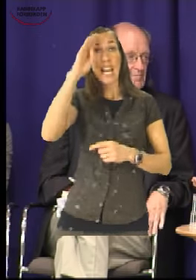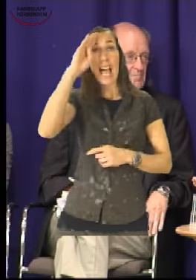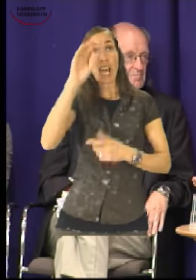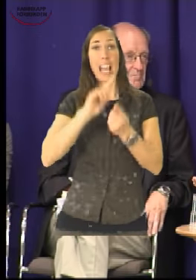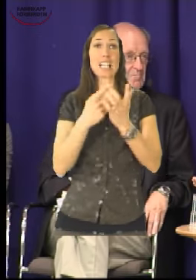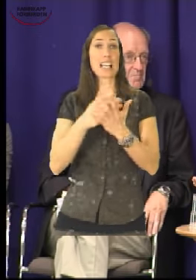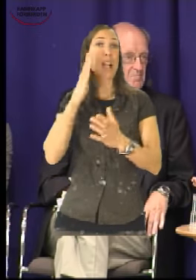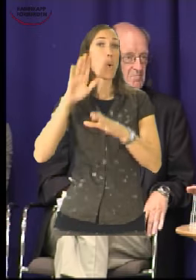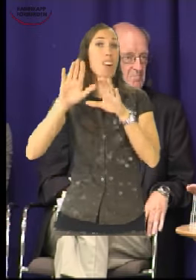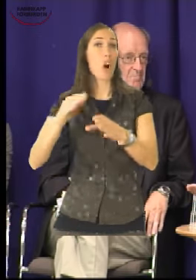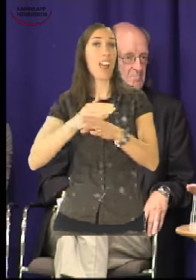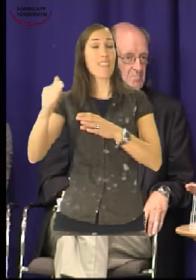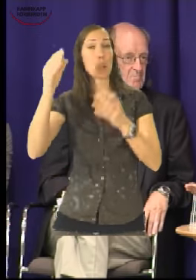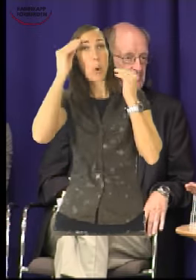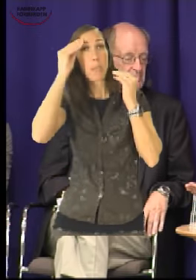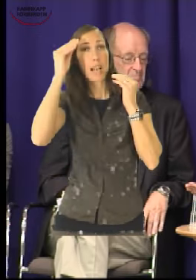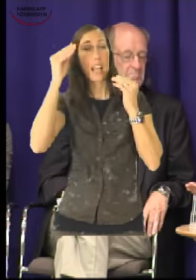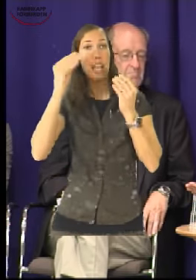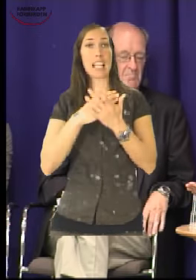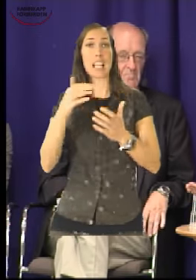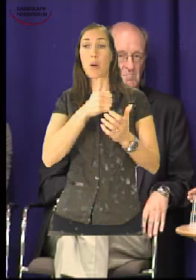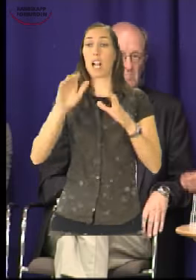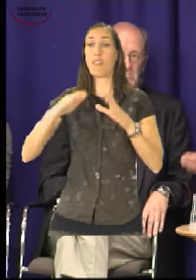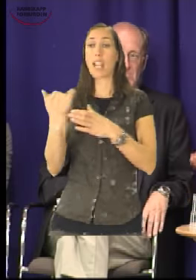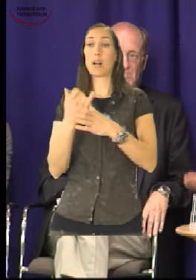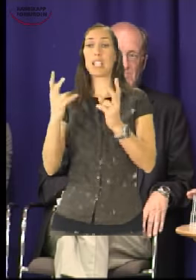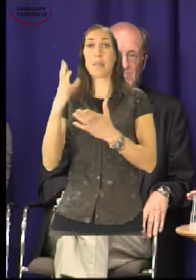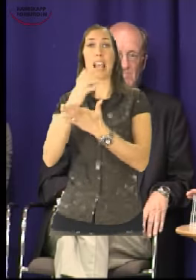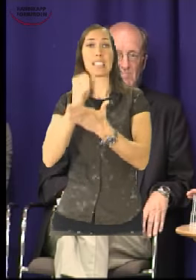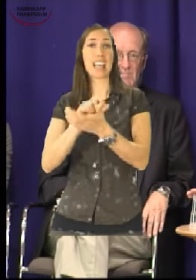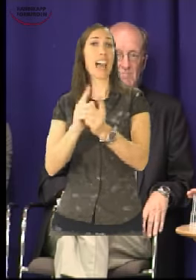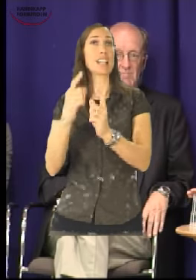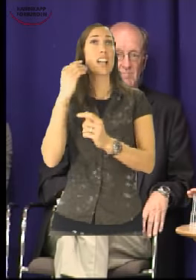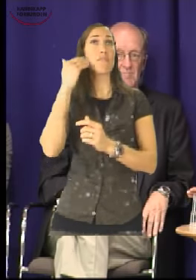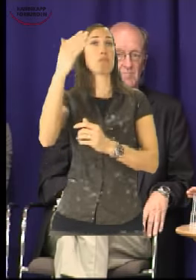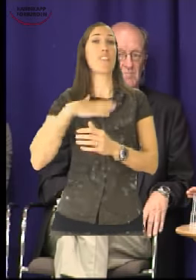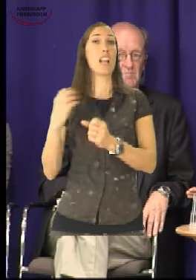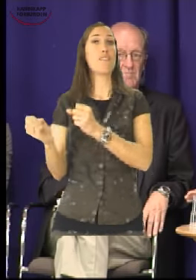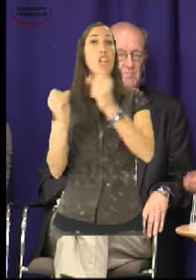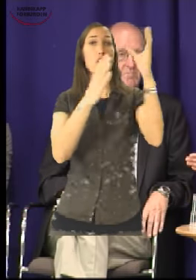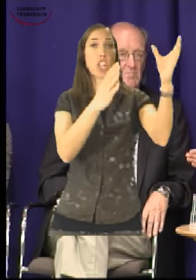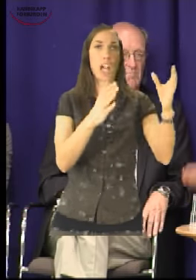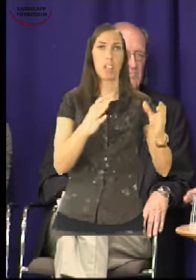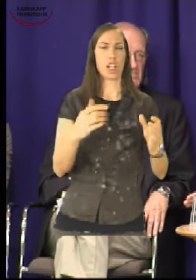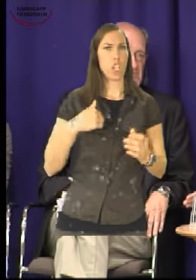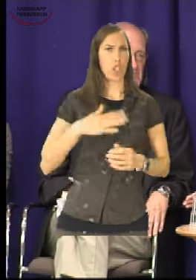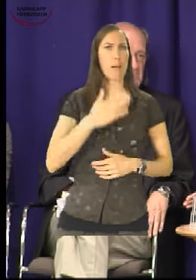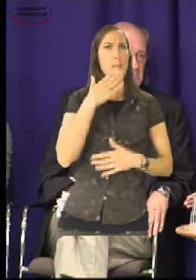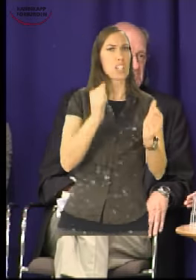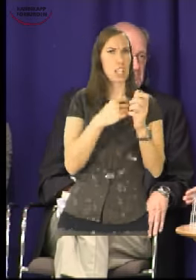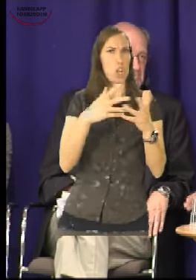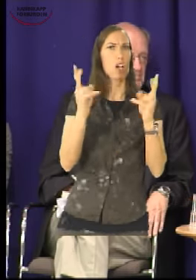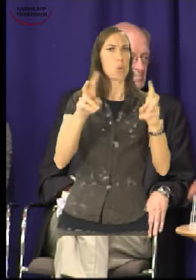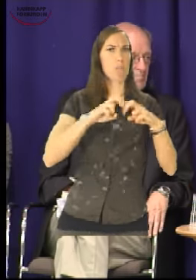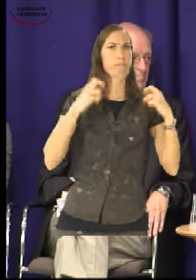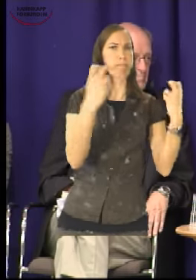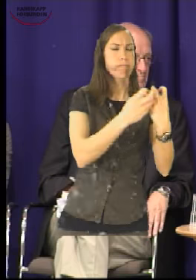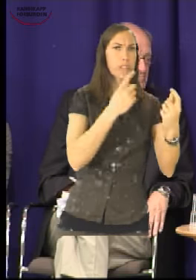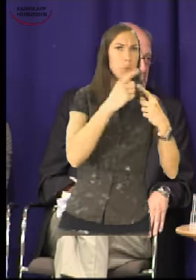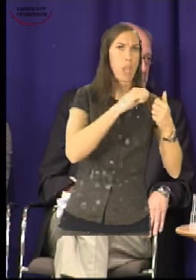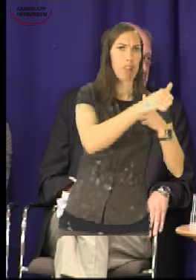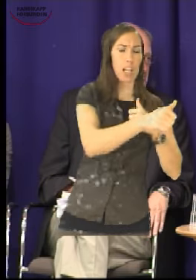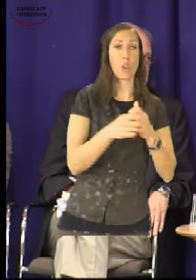även efter de utbildar och stannar ju inte bara i sitt landsting. Så det tycker jag vore ett rimligt förhållningssätt. Sen har vi dessutom problemet om att vi har allt